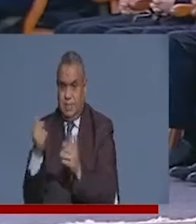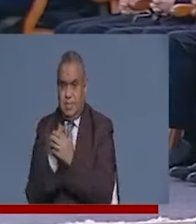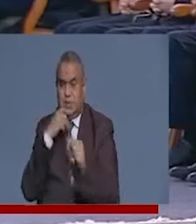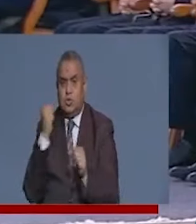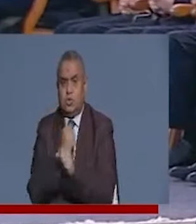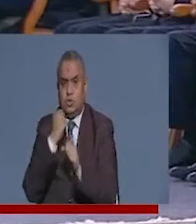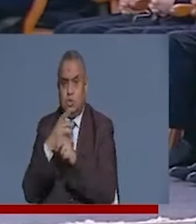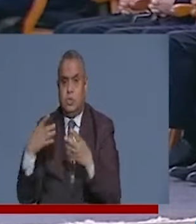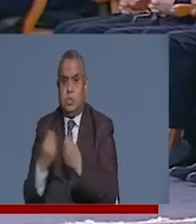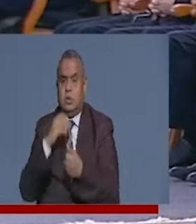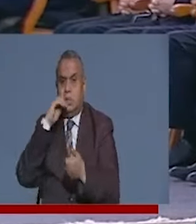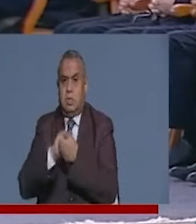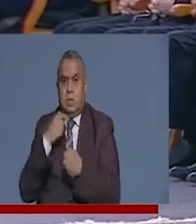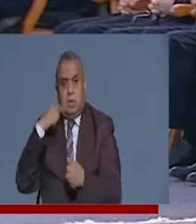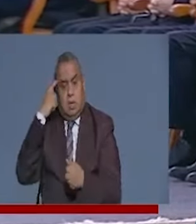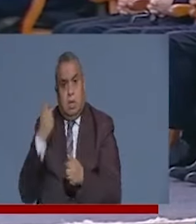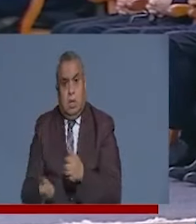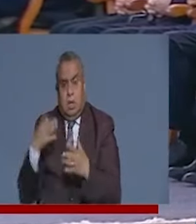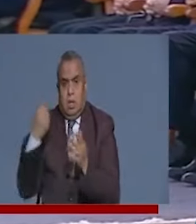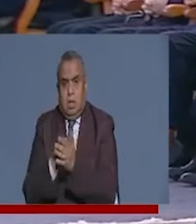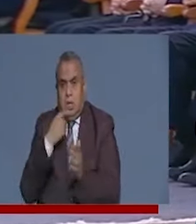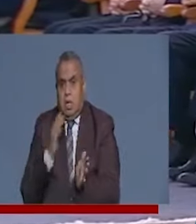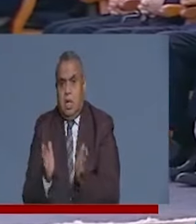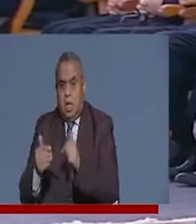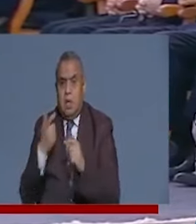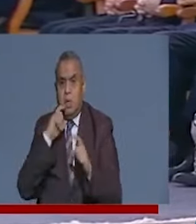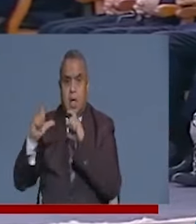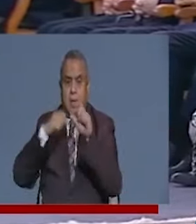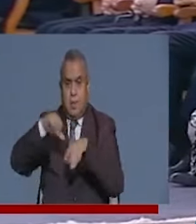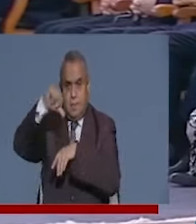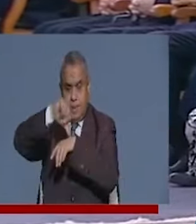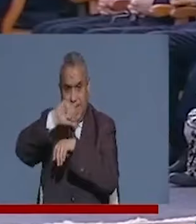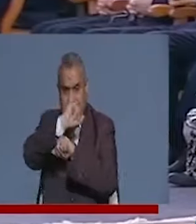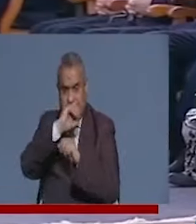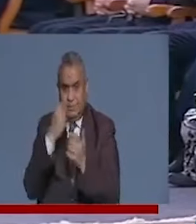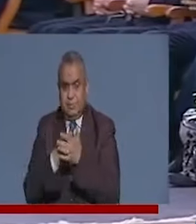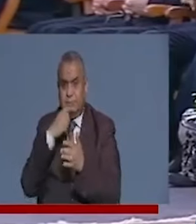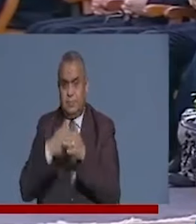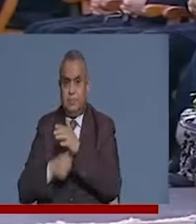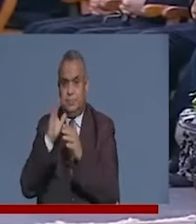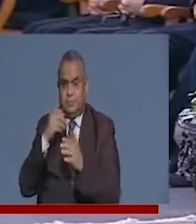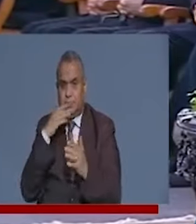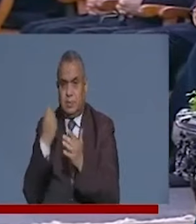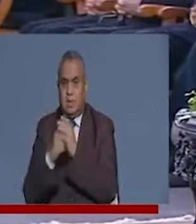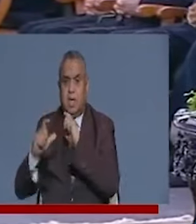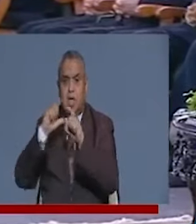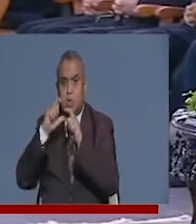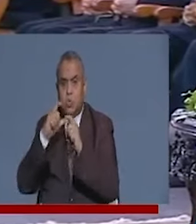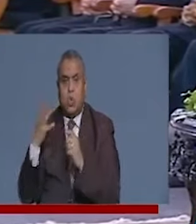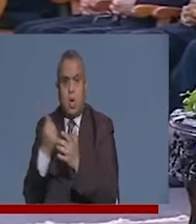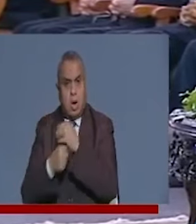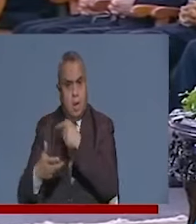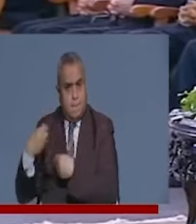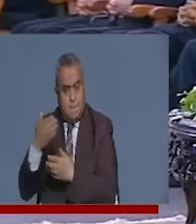على ان اولا عافينه من فكرة ان يبقى حسابه في البنك المركزي، بالعكس بيبقى بيسمح له ان يضع في بنوك تجارية